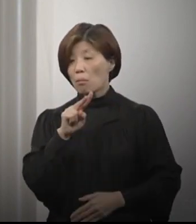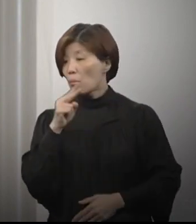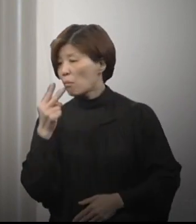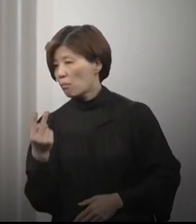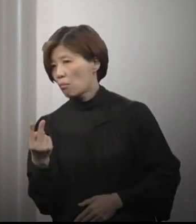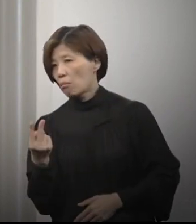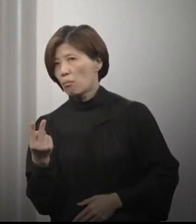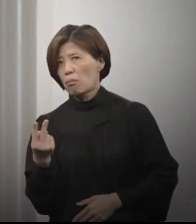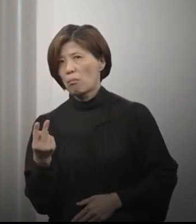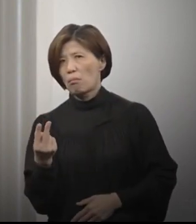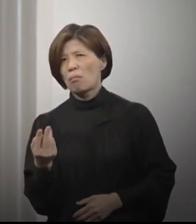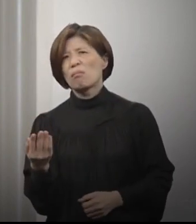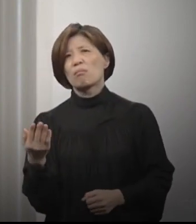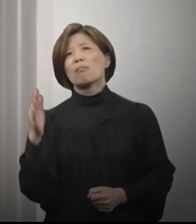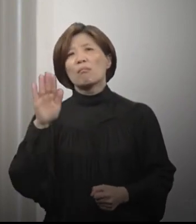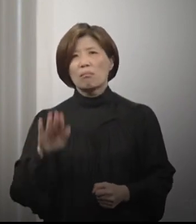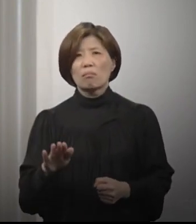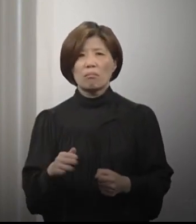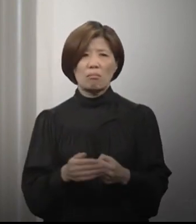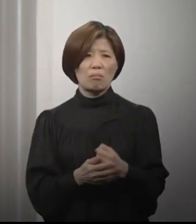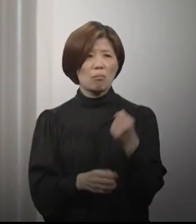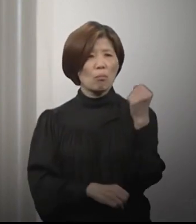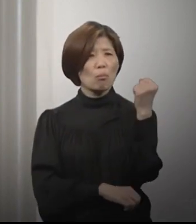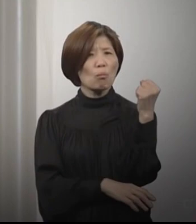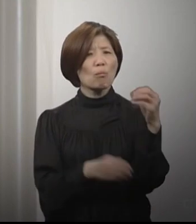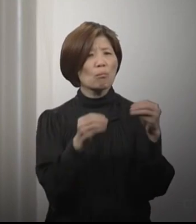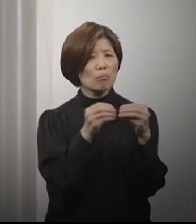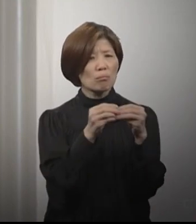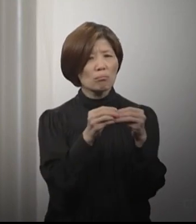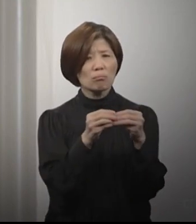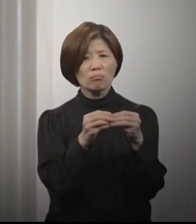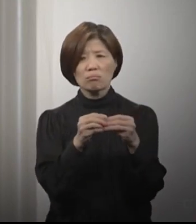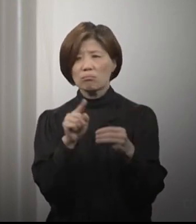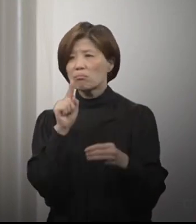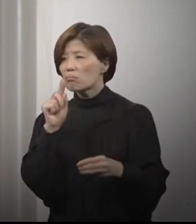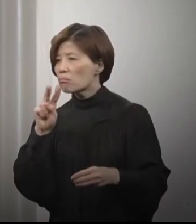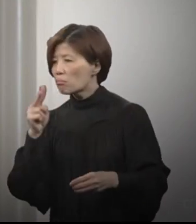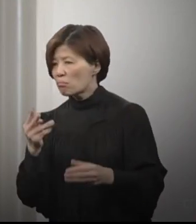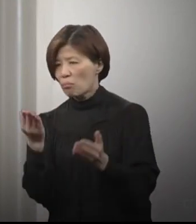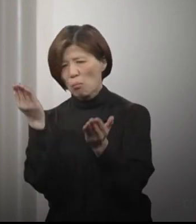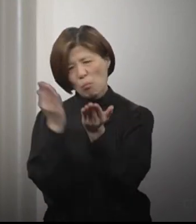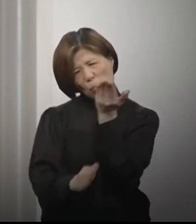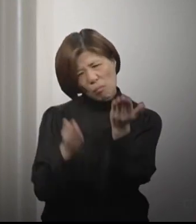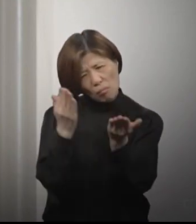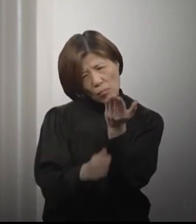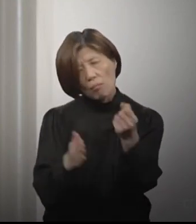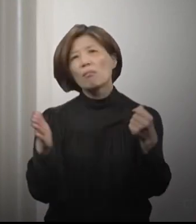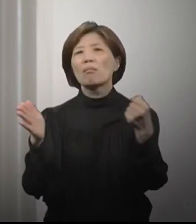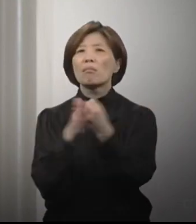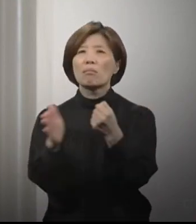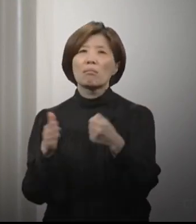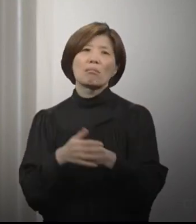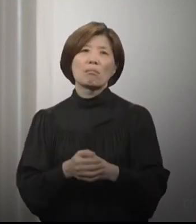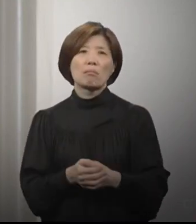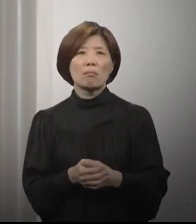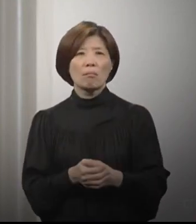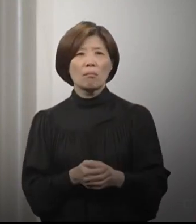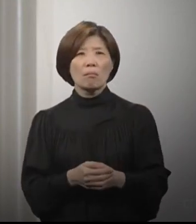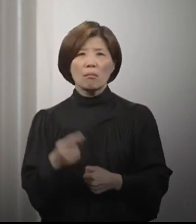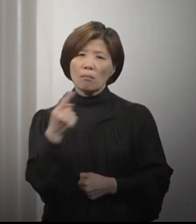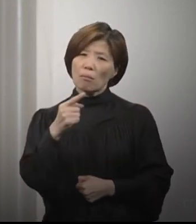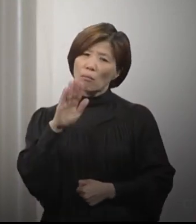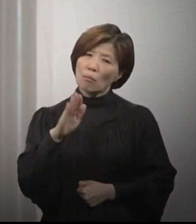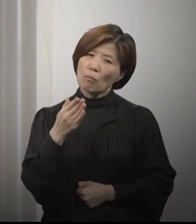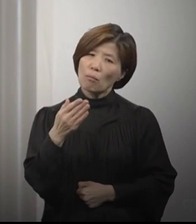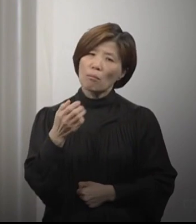사용하였습니다만 원문의 뜻을 충실히 담지 못하고 의역이 많다는 비판을 받기도 했습니다.